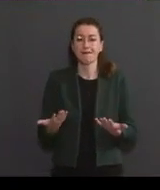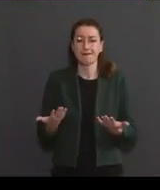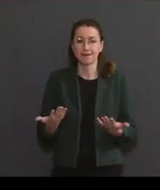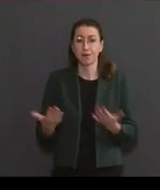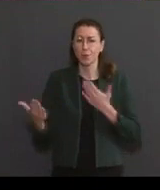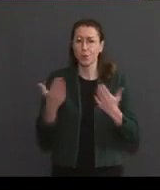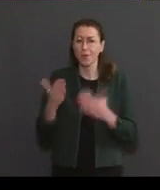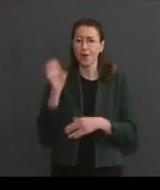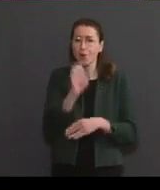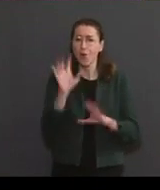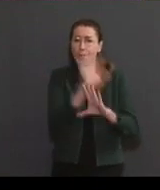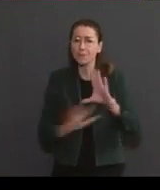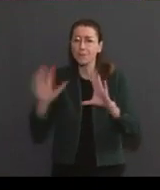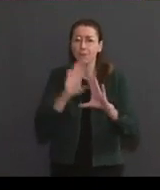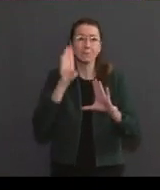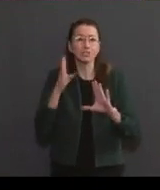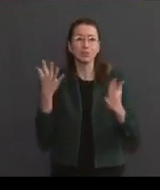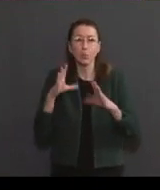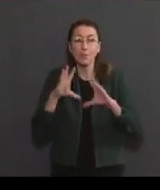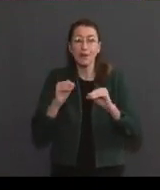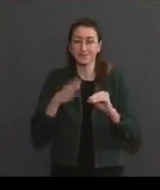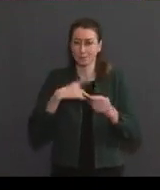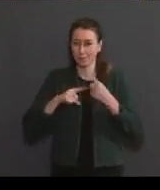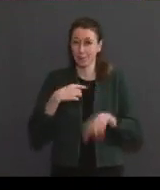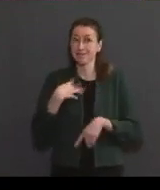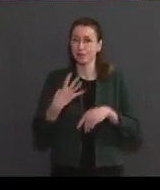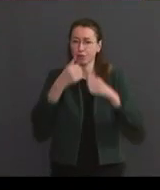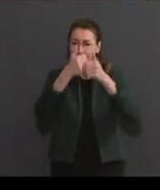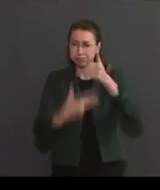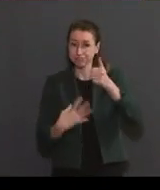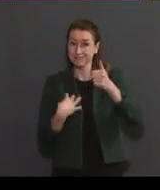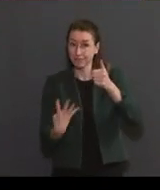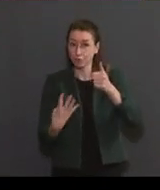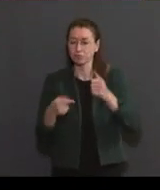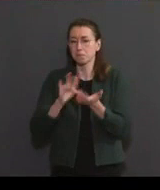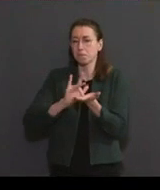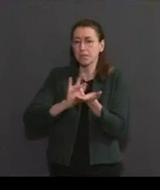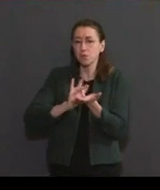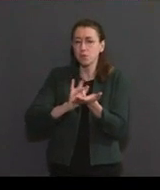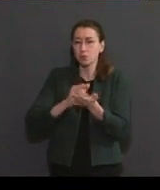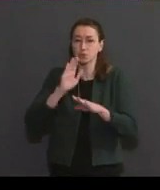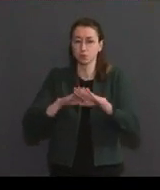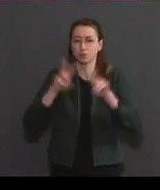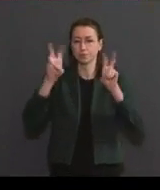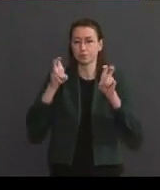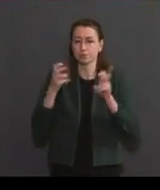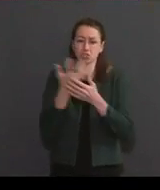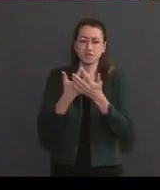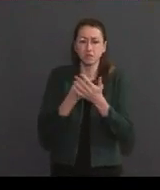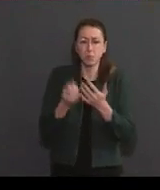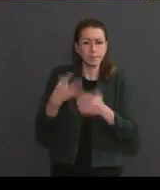place en Europe, c'est-à-dire à peu près le milieu du peloton en ce qui concerne le nombre de contaminations. Dans d'autres